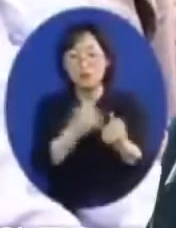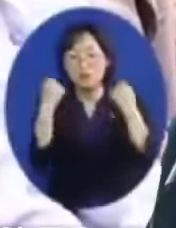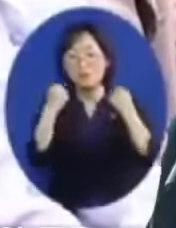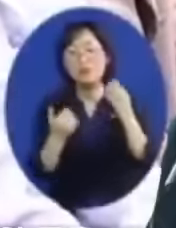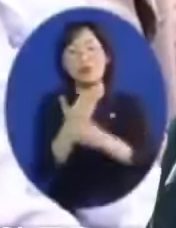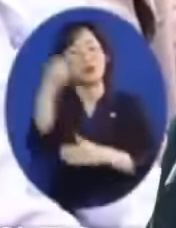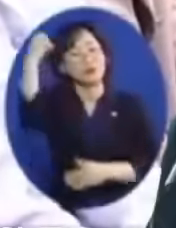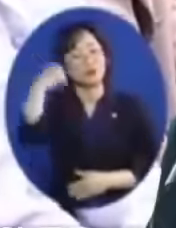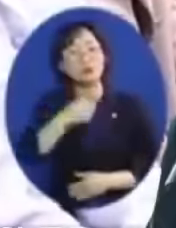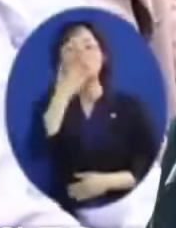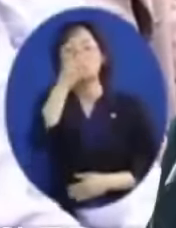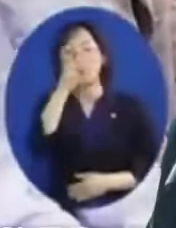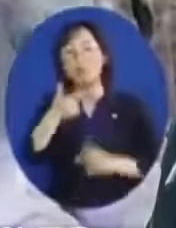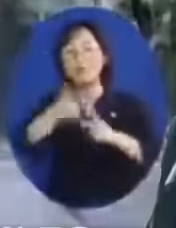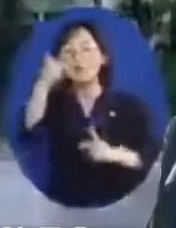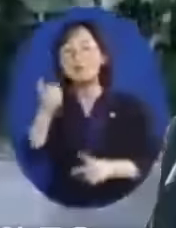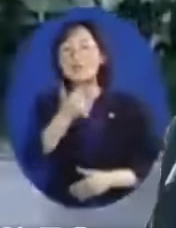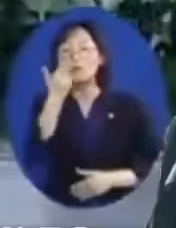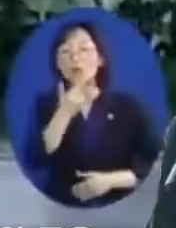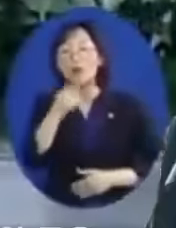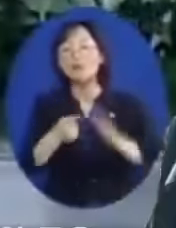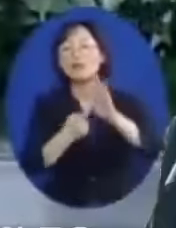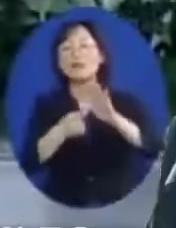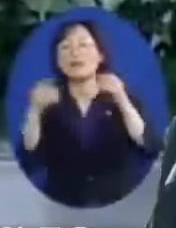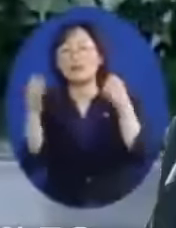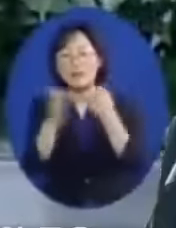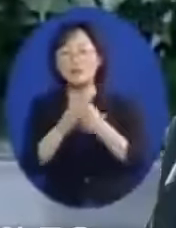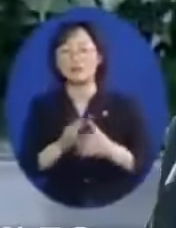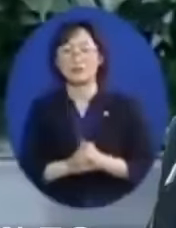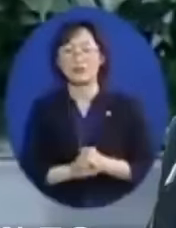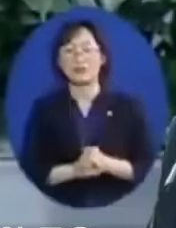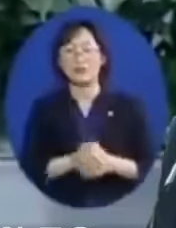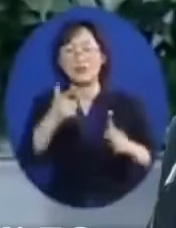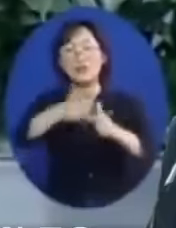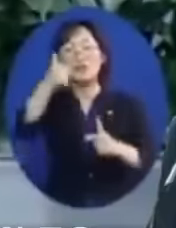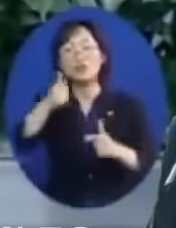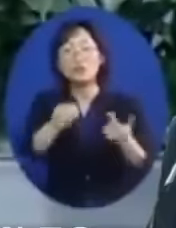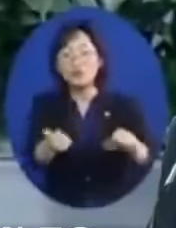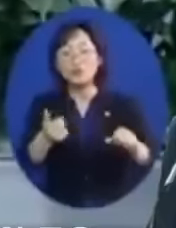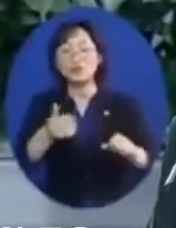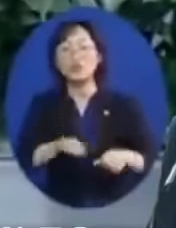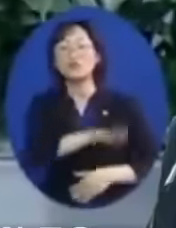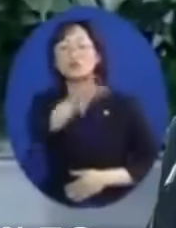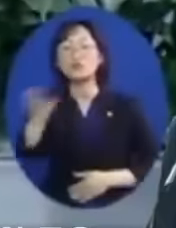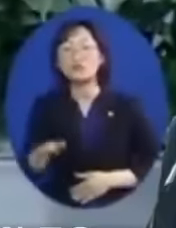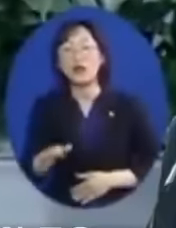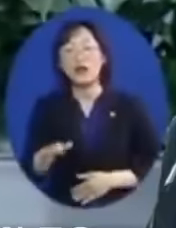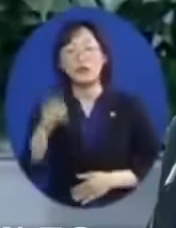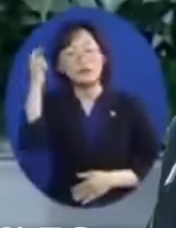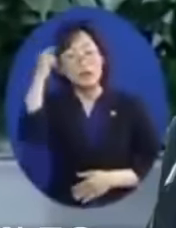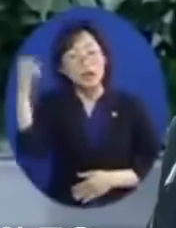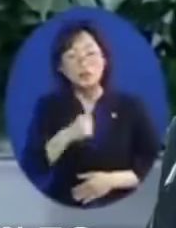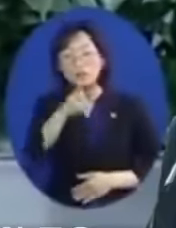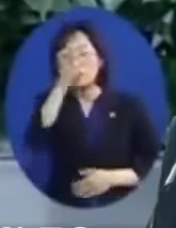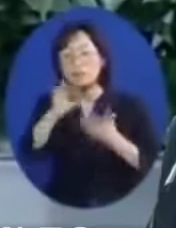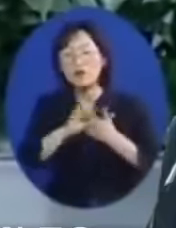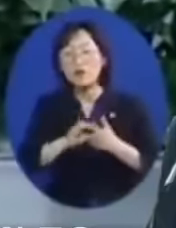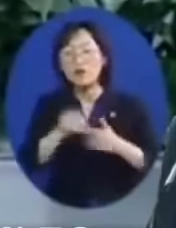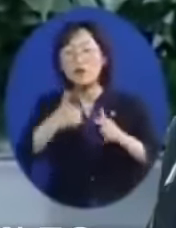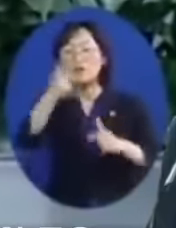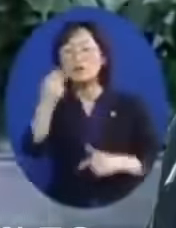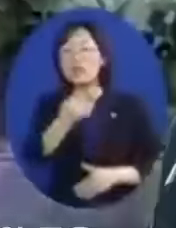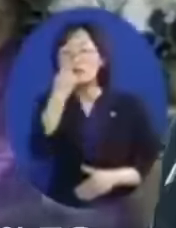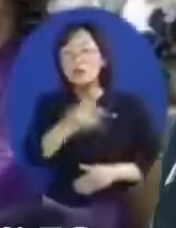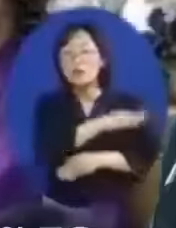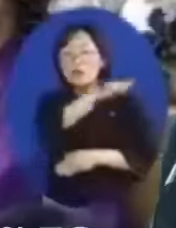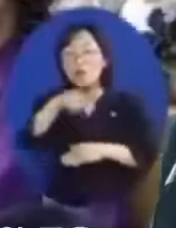것입니다. 예수의 생명이 나타나기 때문인 것입니다. 예수의 죽음을 우리가 인지하면 예수의 생명도 우리